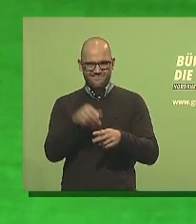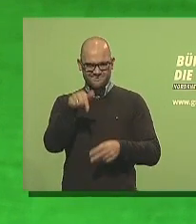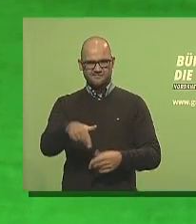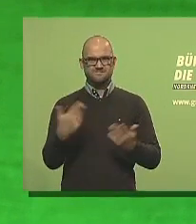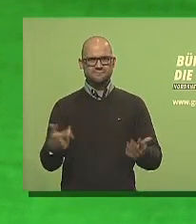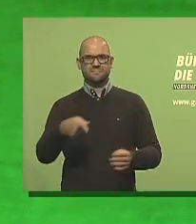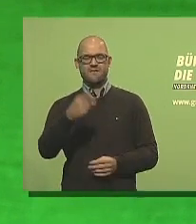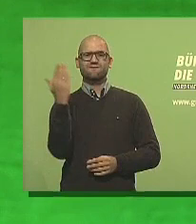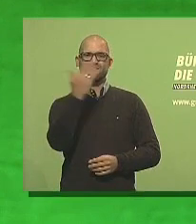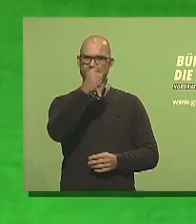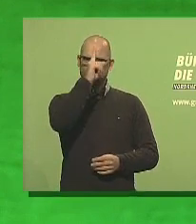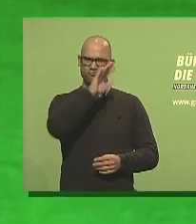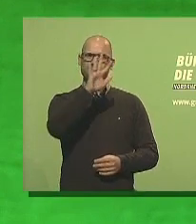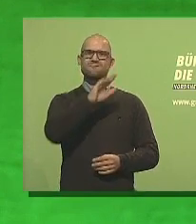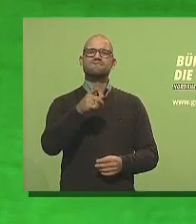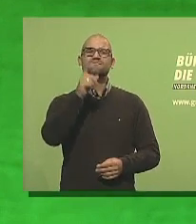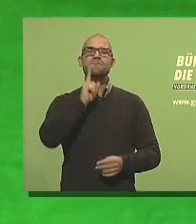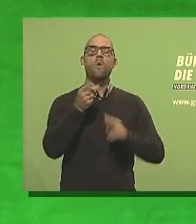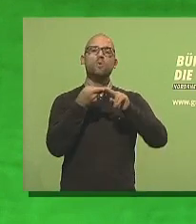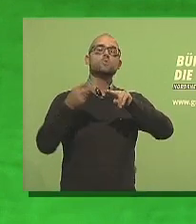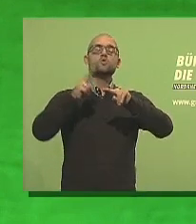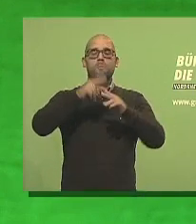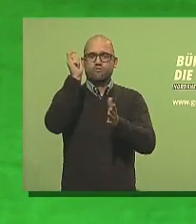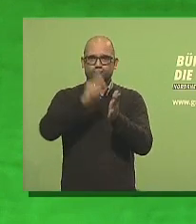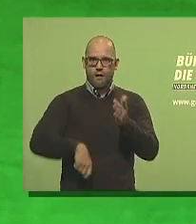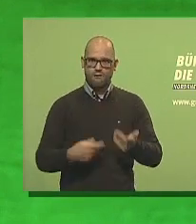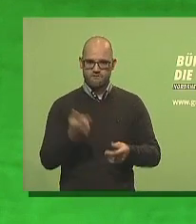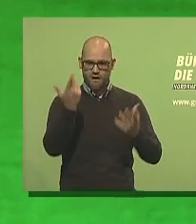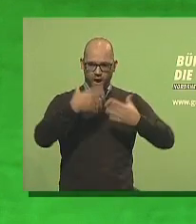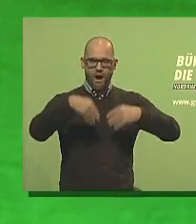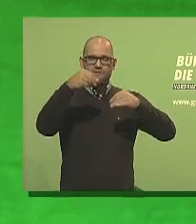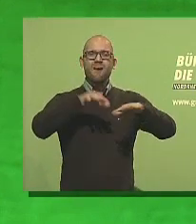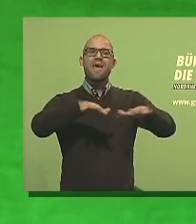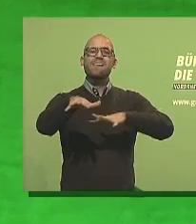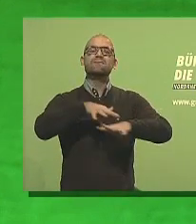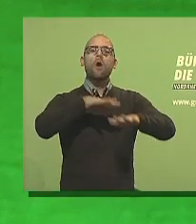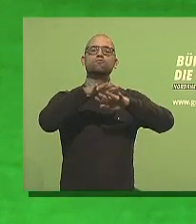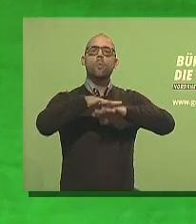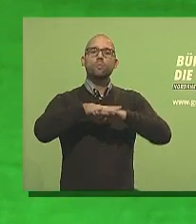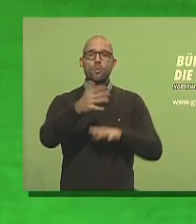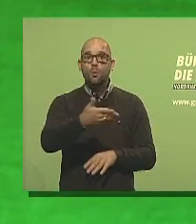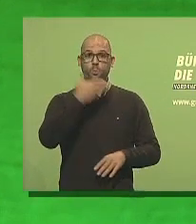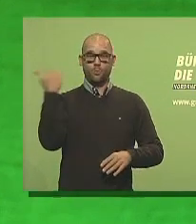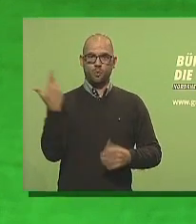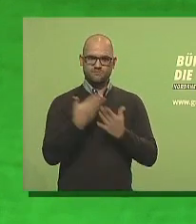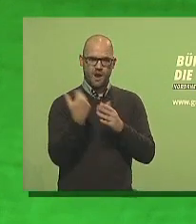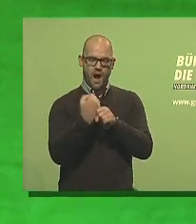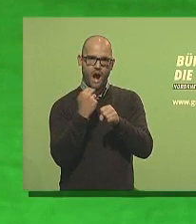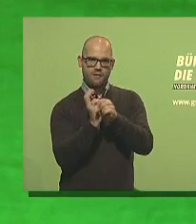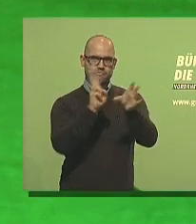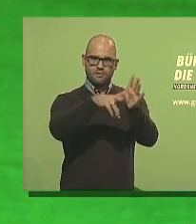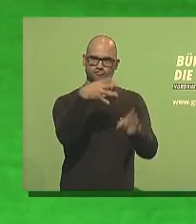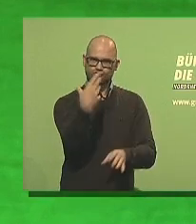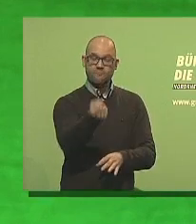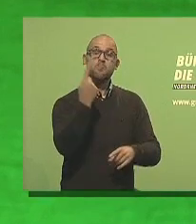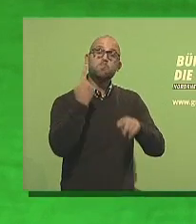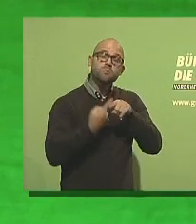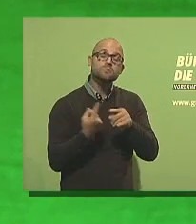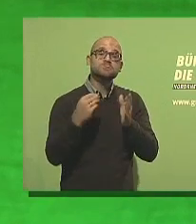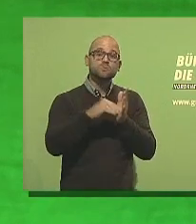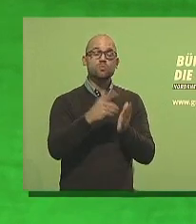doppelt bestraft werden. Erst gab es keine Infrastruktur und sie konnten nicht arbeiten und dann kommt die Altersarmut